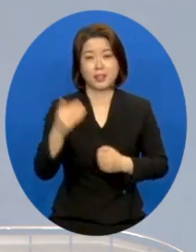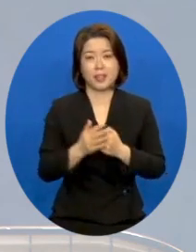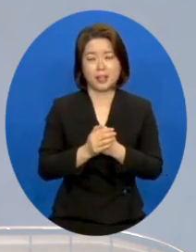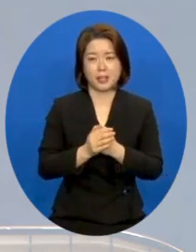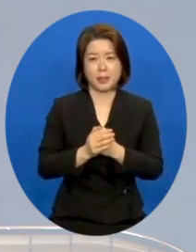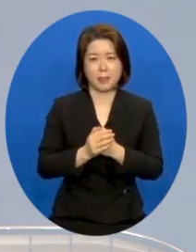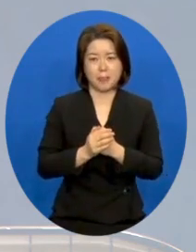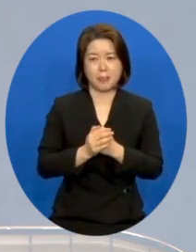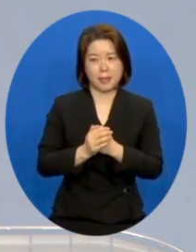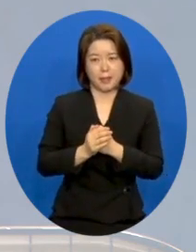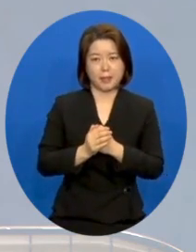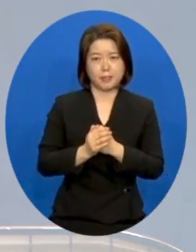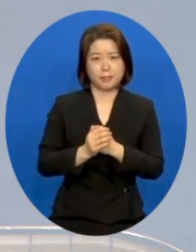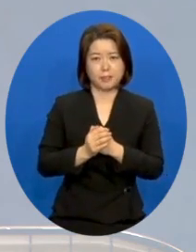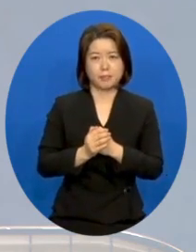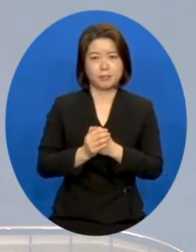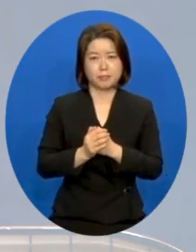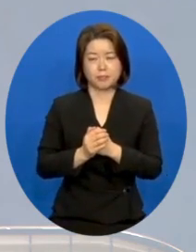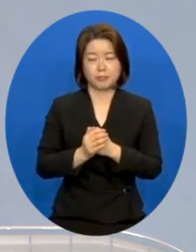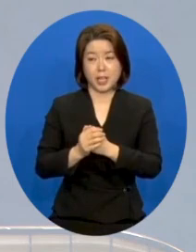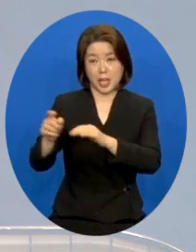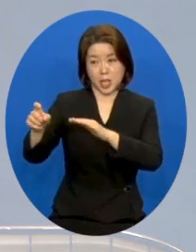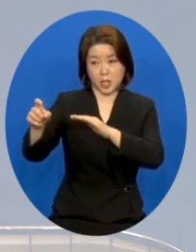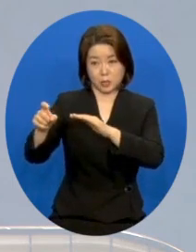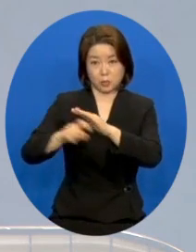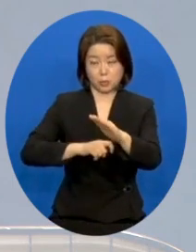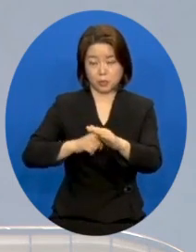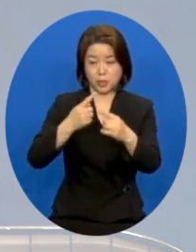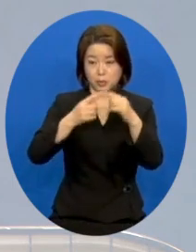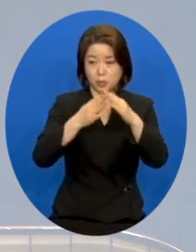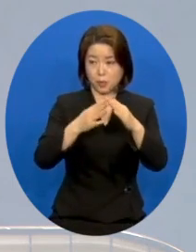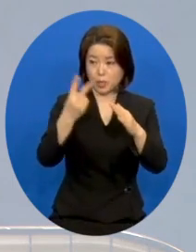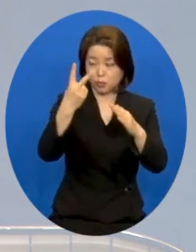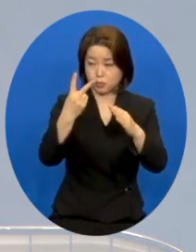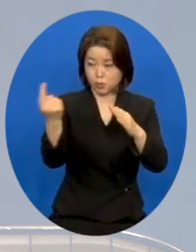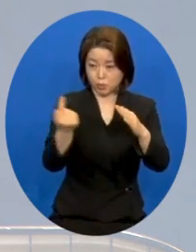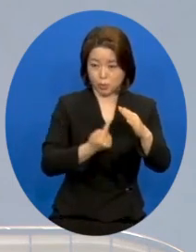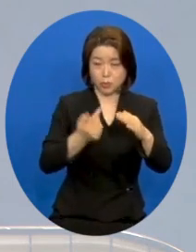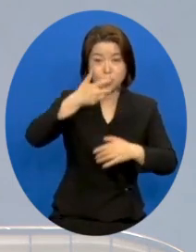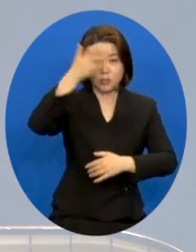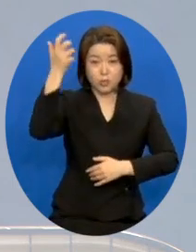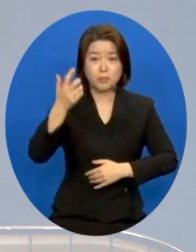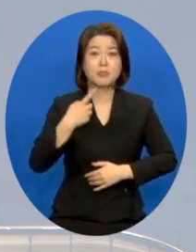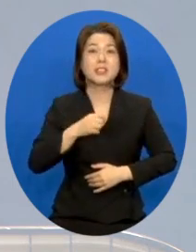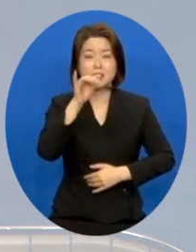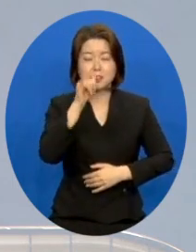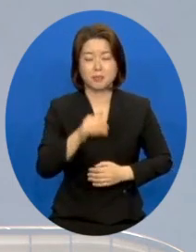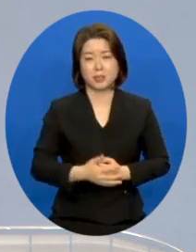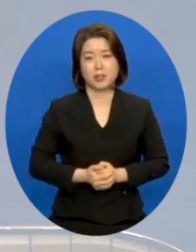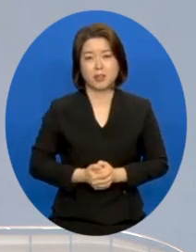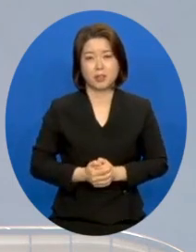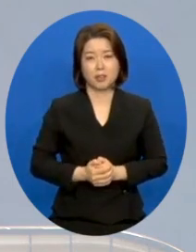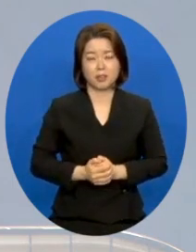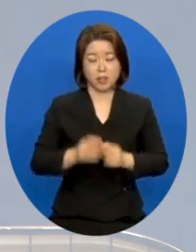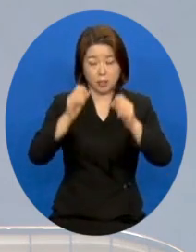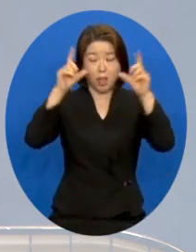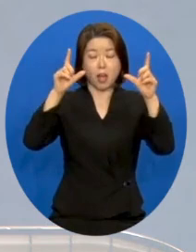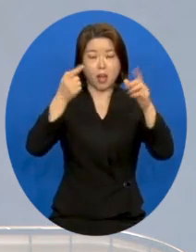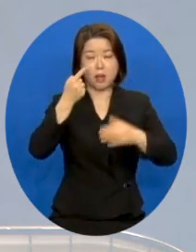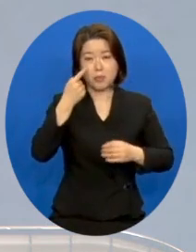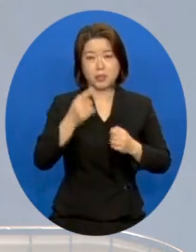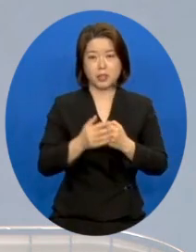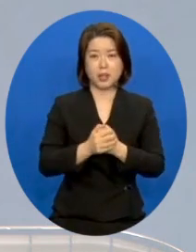도주기 둘이 교회에 들어온 꿈을 구원 자기 있습니다 깨어 보니까